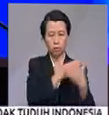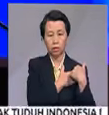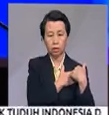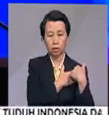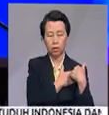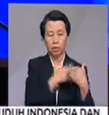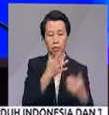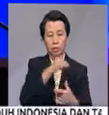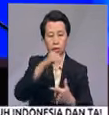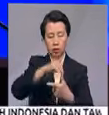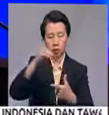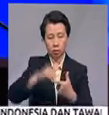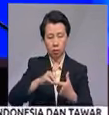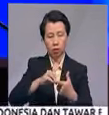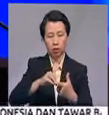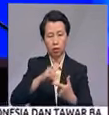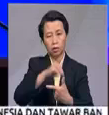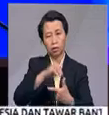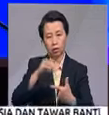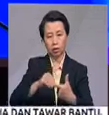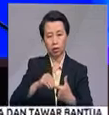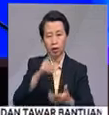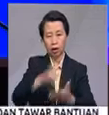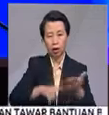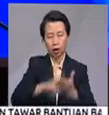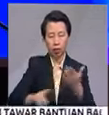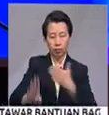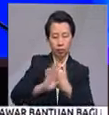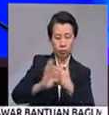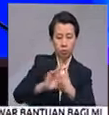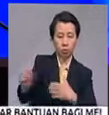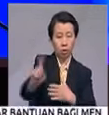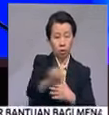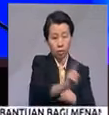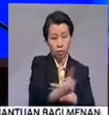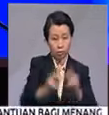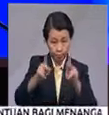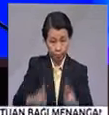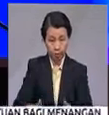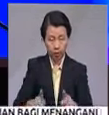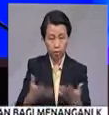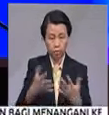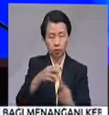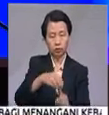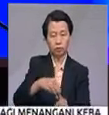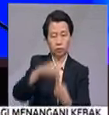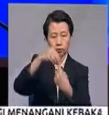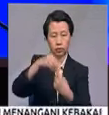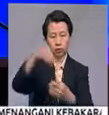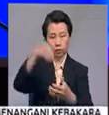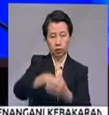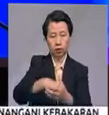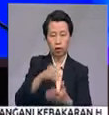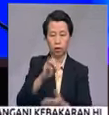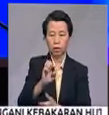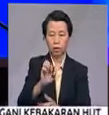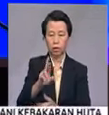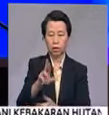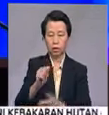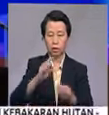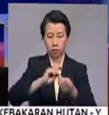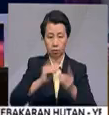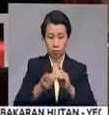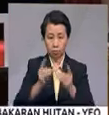kompromi ataupun sebarang ancaman daripada mana-mana pihak, terutamanya dalam era digital